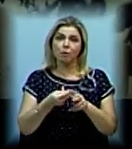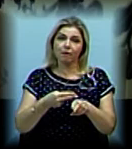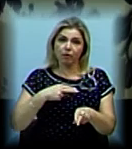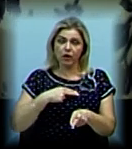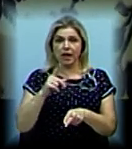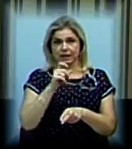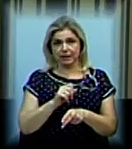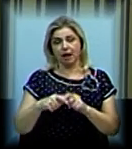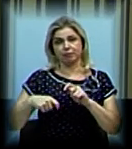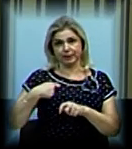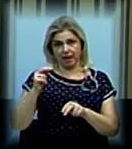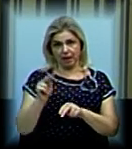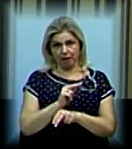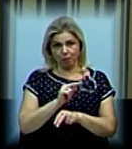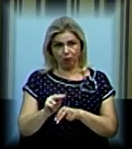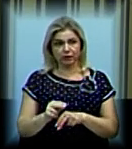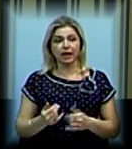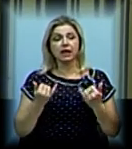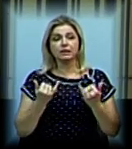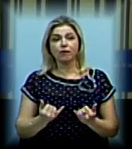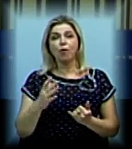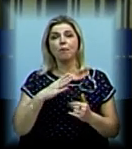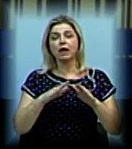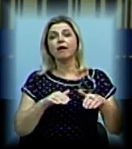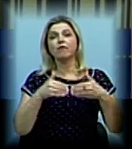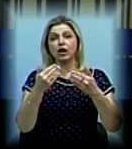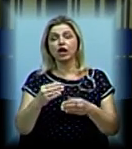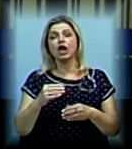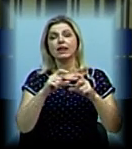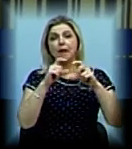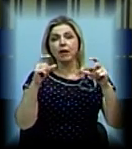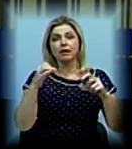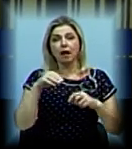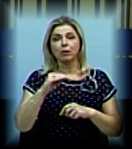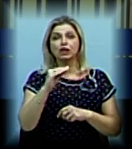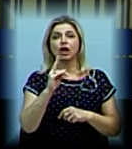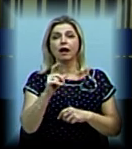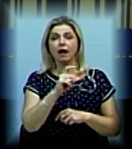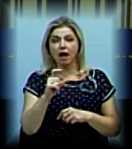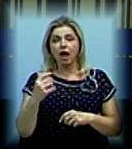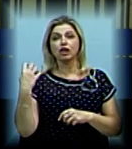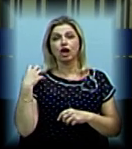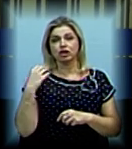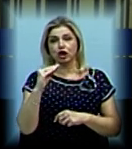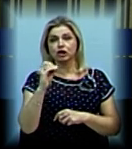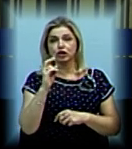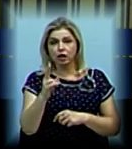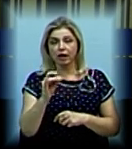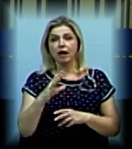зіпсованого ремонту. На сьогодні ми вже зверталися до департаменту ЖКХ, ми зверталися до начальника ЖЕКу, ми